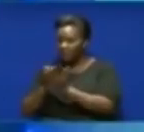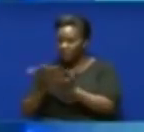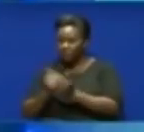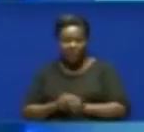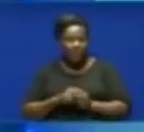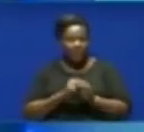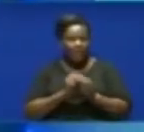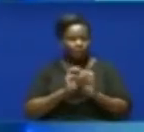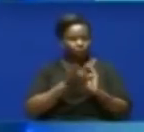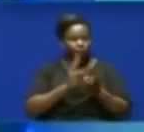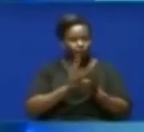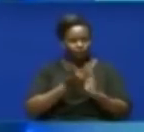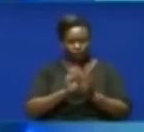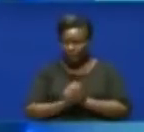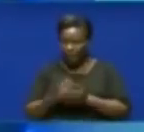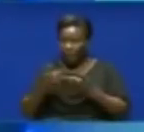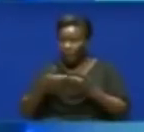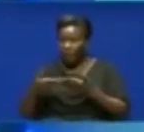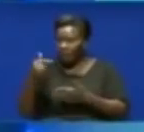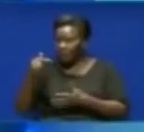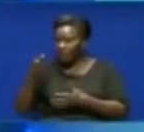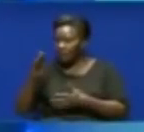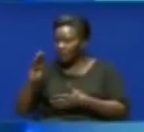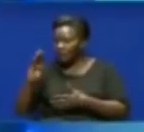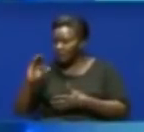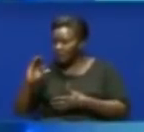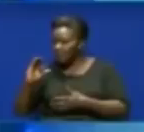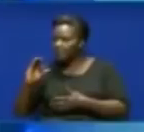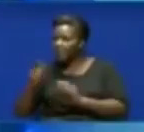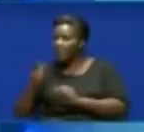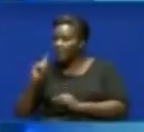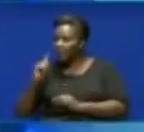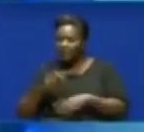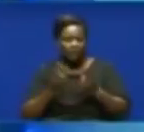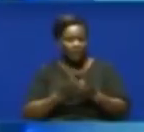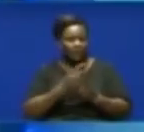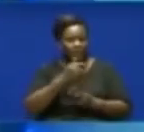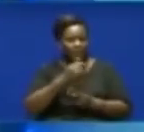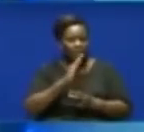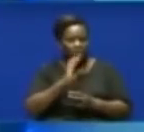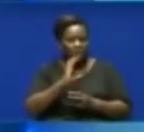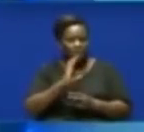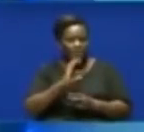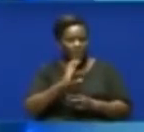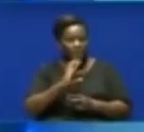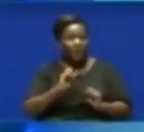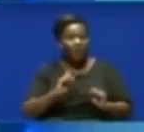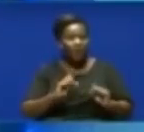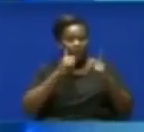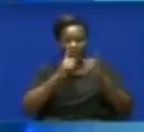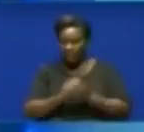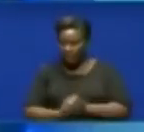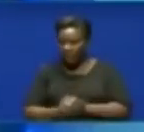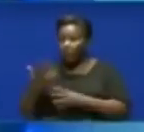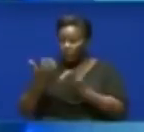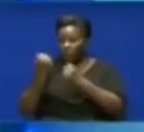kwa jina la TBC Online, lakini pia unaweza kupakua app yetu ya TBC Live kupitia Google Play Store au App Store, ambapo